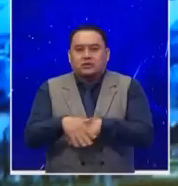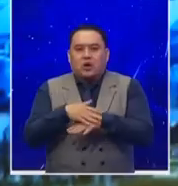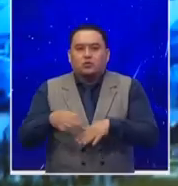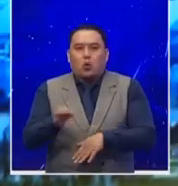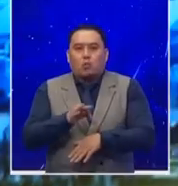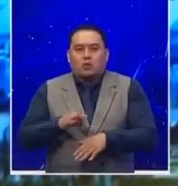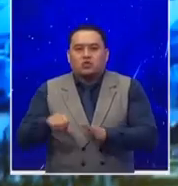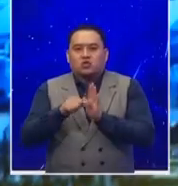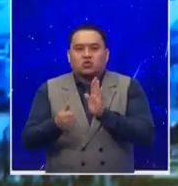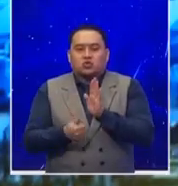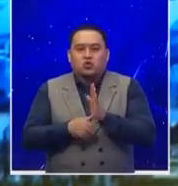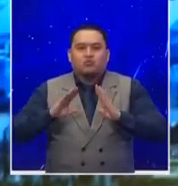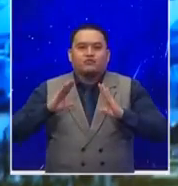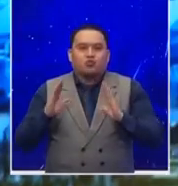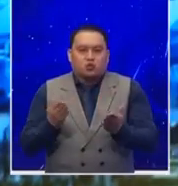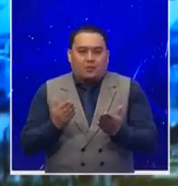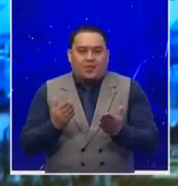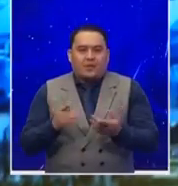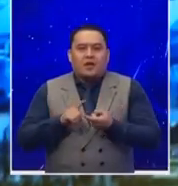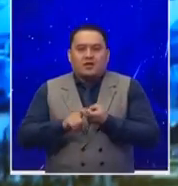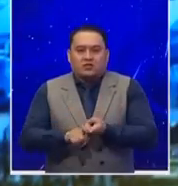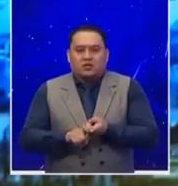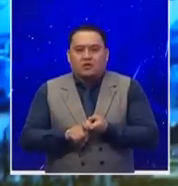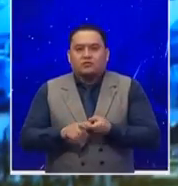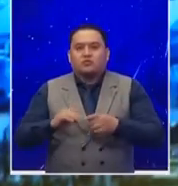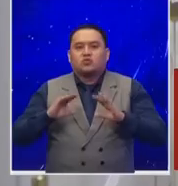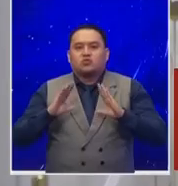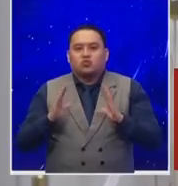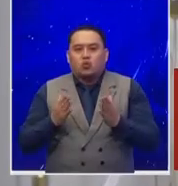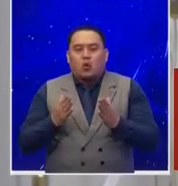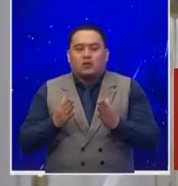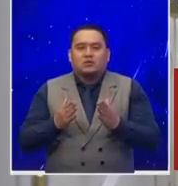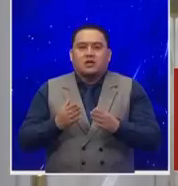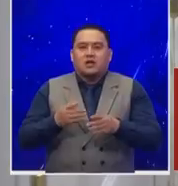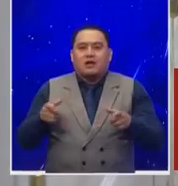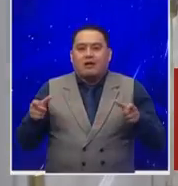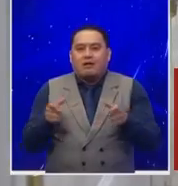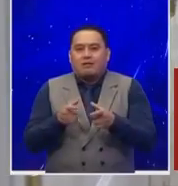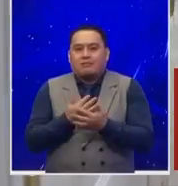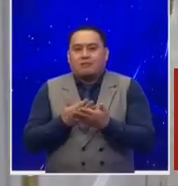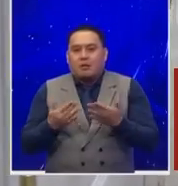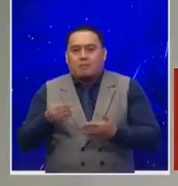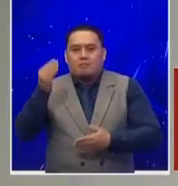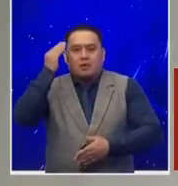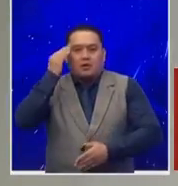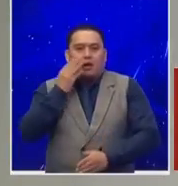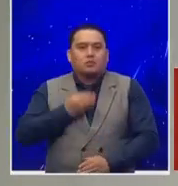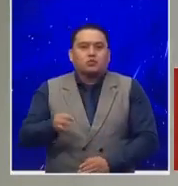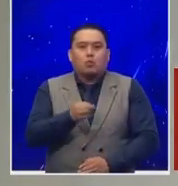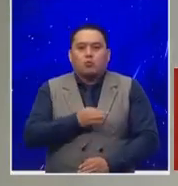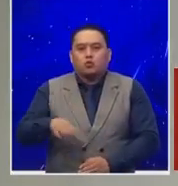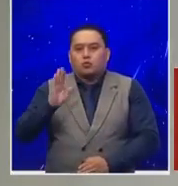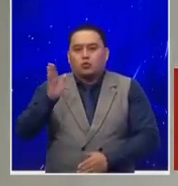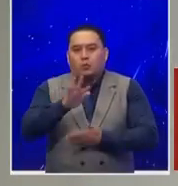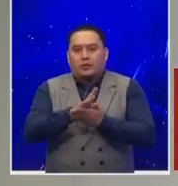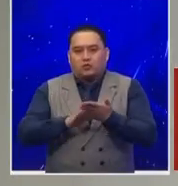области приходится 16 случаев. В связи с неблагополучной эпидситуацией карантин и некоторые ограничительные меры в Алматинской области